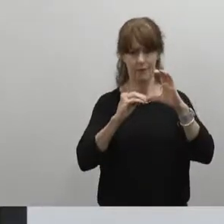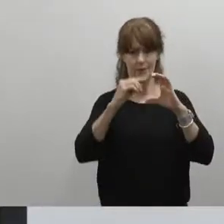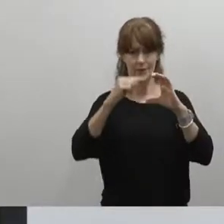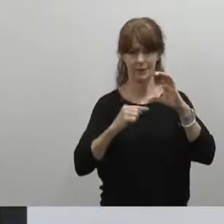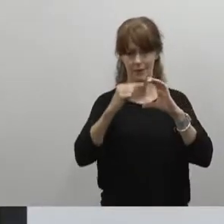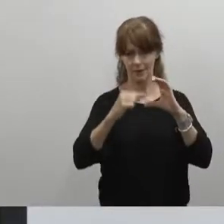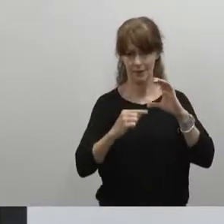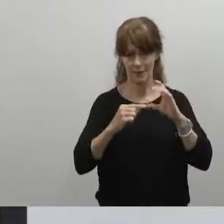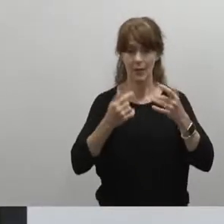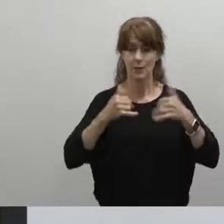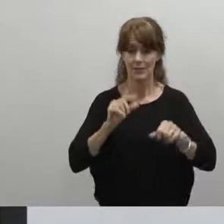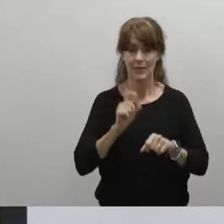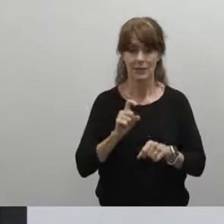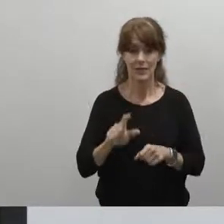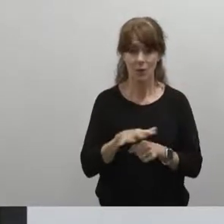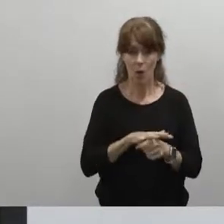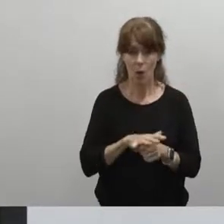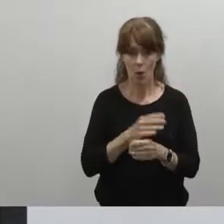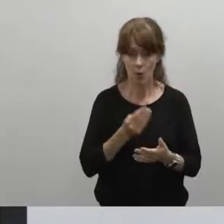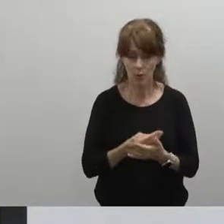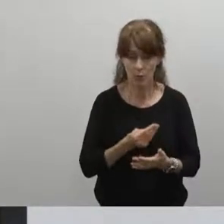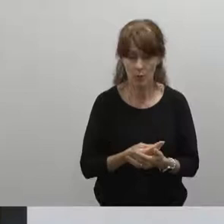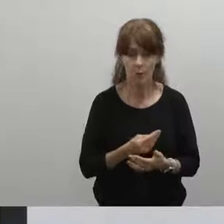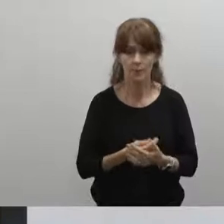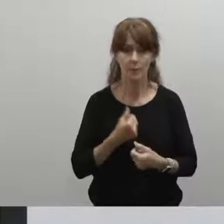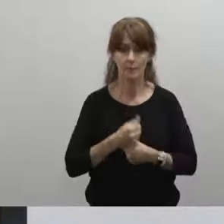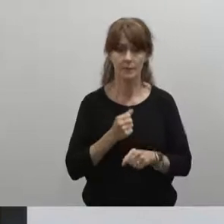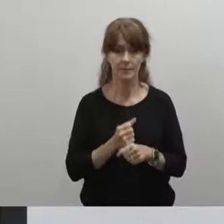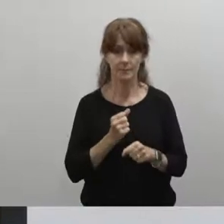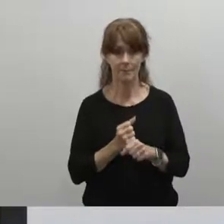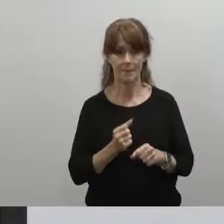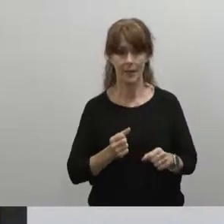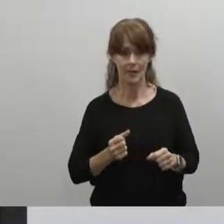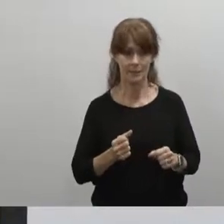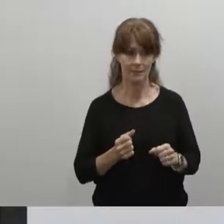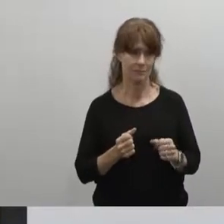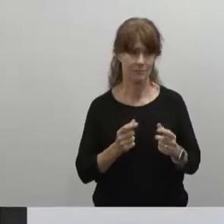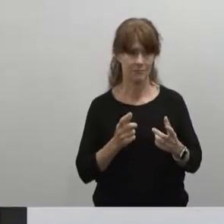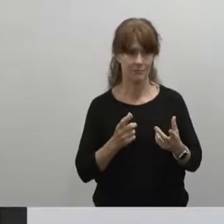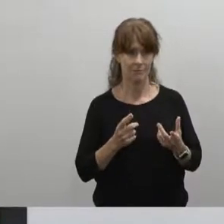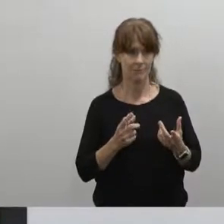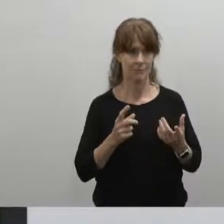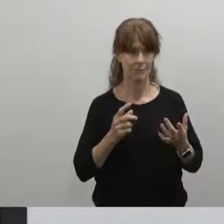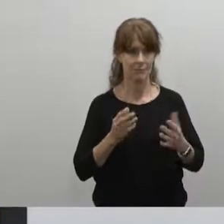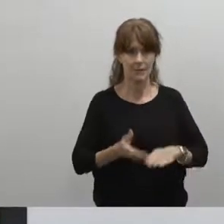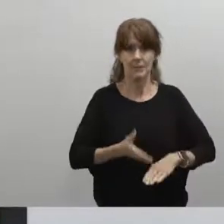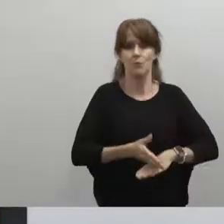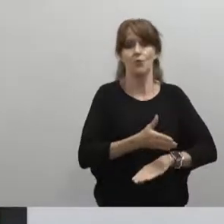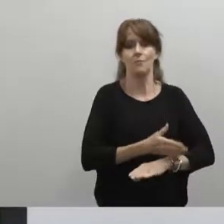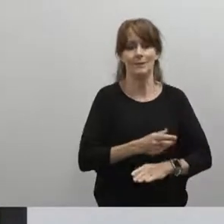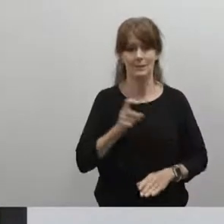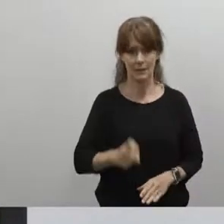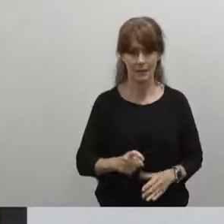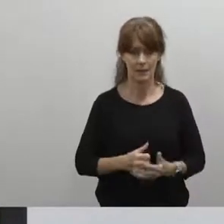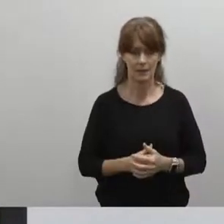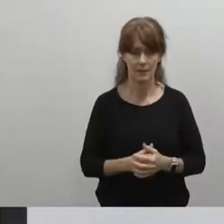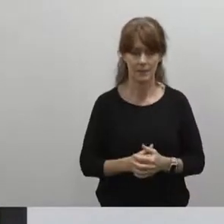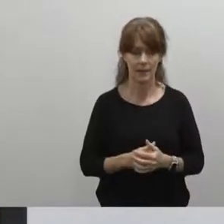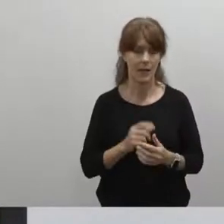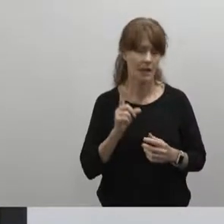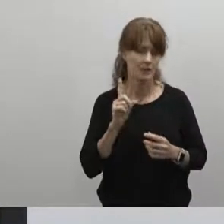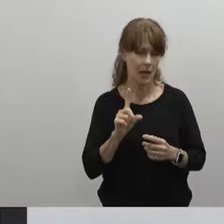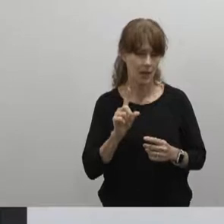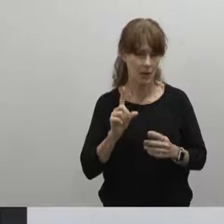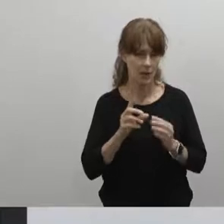viên nơi tại đi thang mình toàn cụm vận tải nằm bây dân ai miền thà với cả cụm rón cứ dân thưa cả